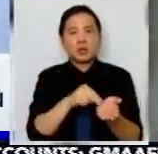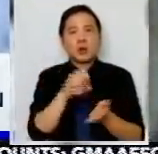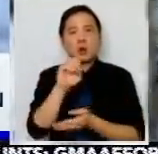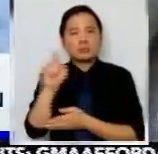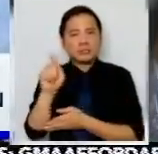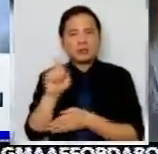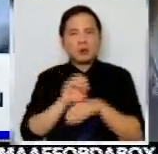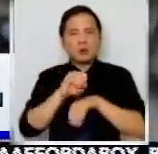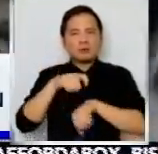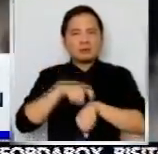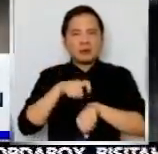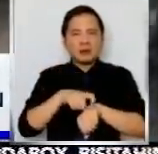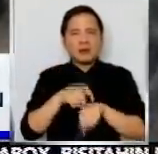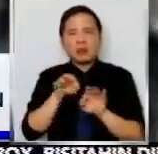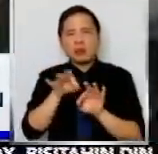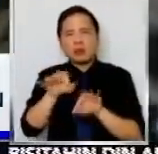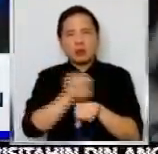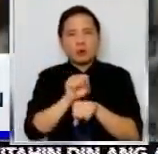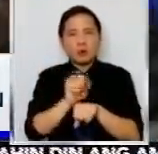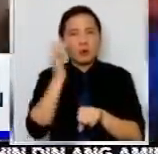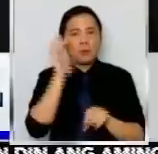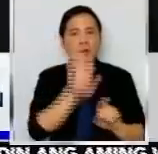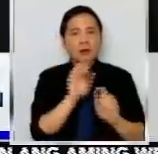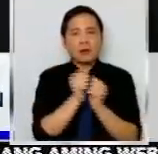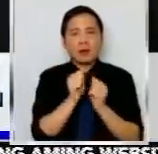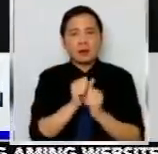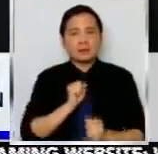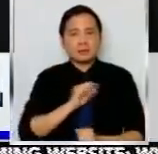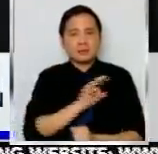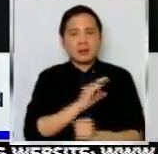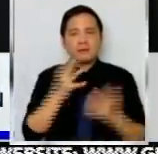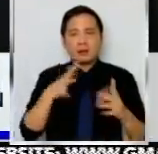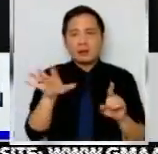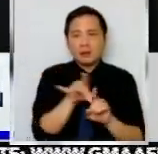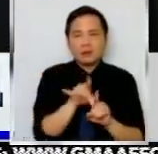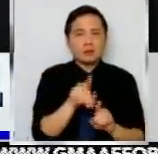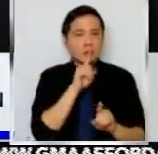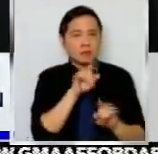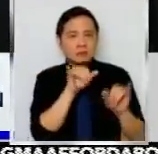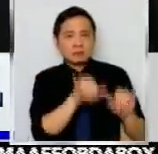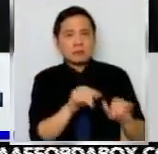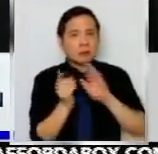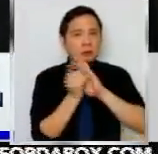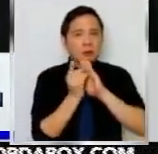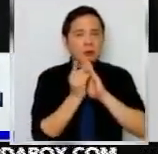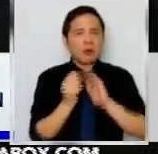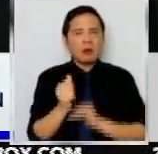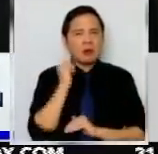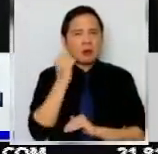may close contact sa mga kaanak na nagpositibo. Others are working 12 to 16 hours already, no, because